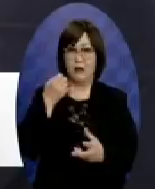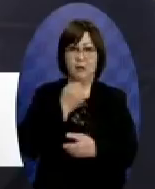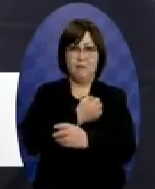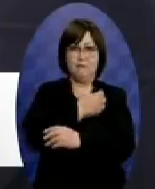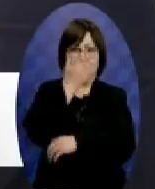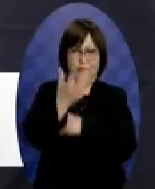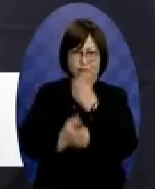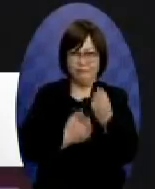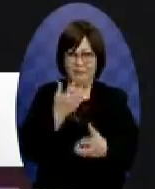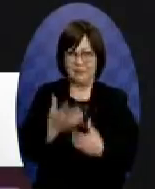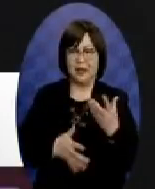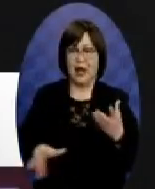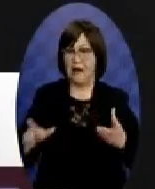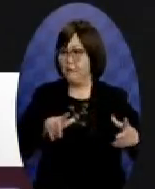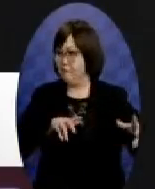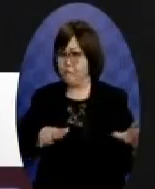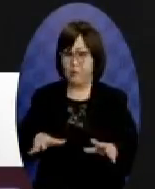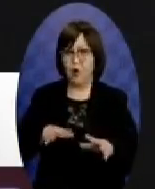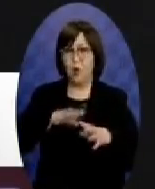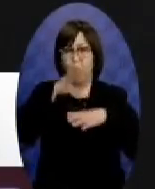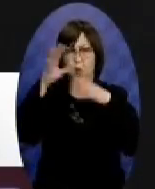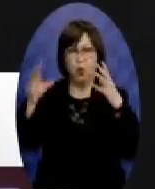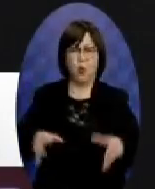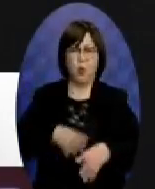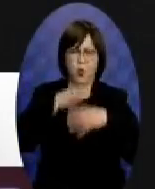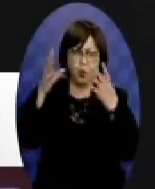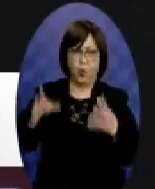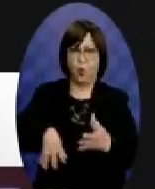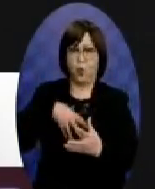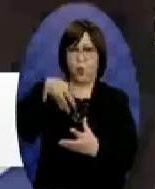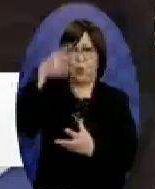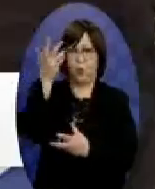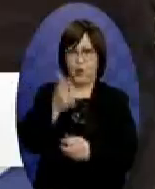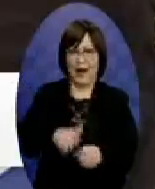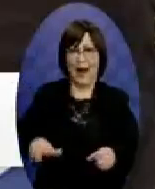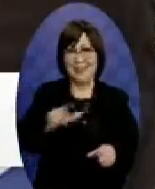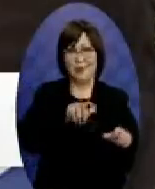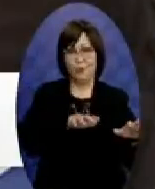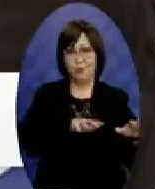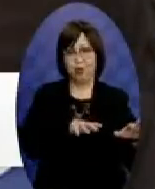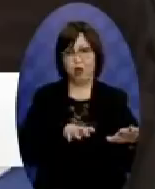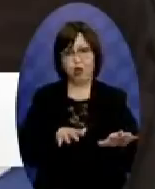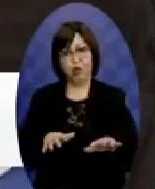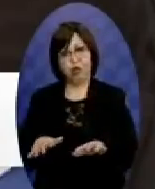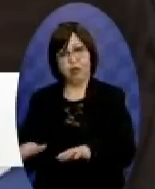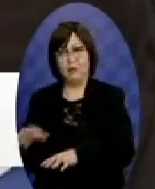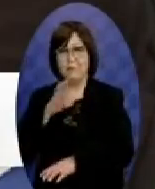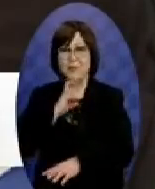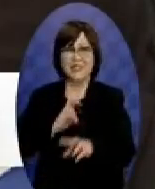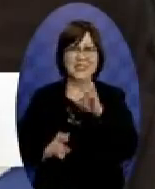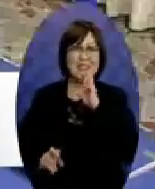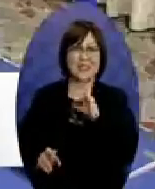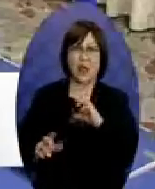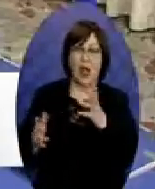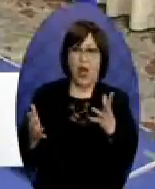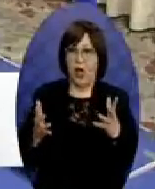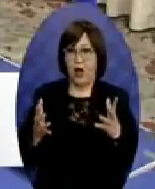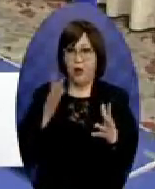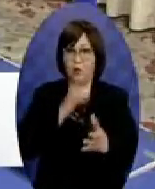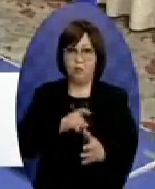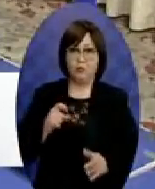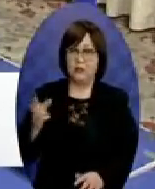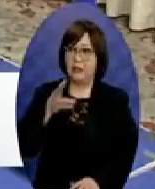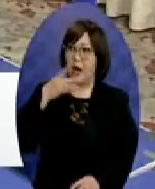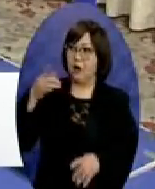хөдлөлт, үер хүчтэй шуурга, хөрсний гулгалт зэрэг гамшигт үзэгдэл бараг өдөр бүр дэлхийн хааныгтай болж байна. Гамшиг нүүрлэх үед л хүмүүс уур